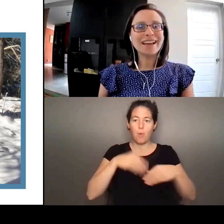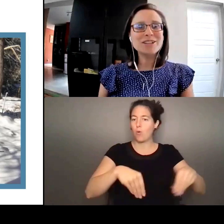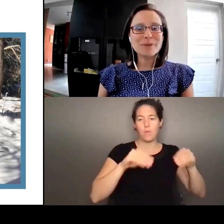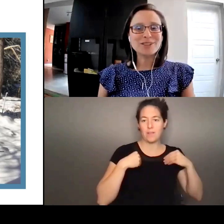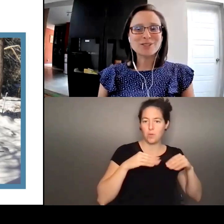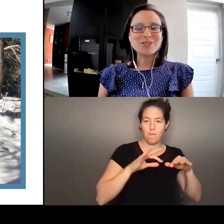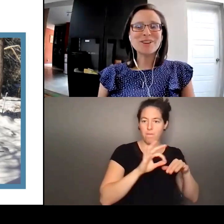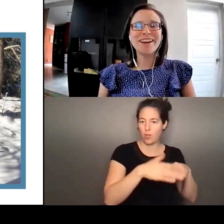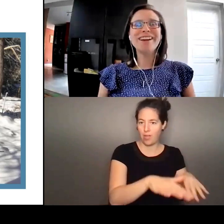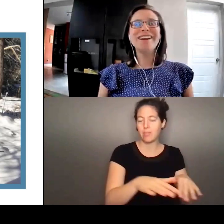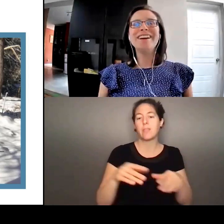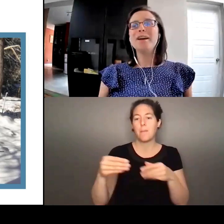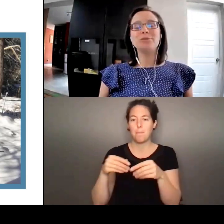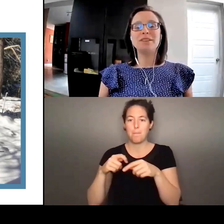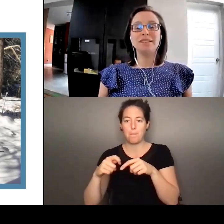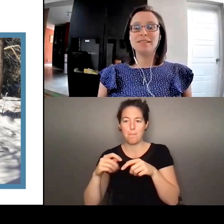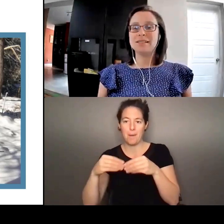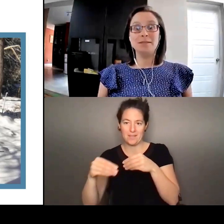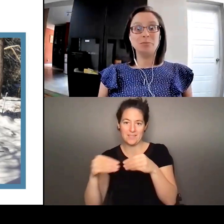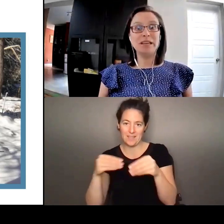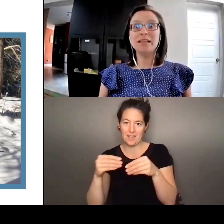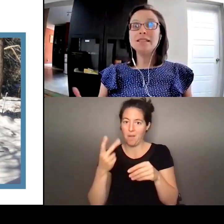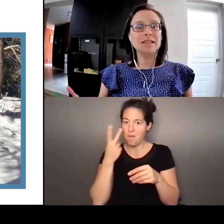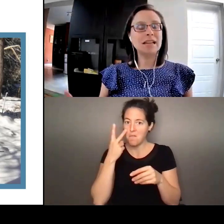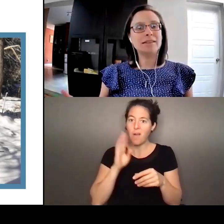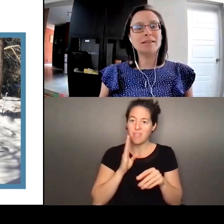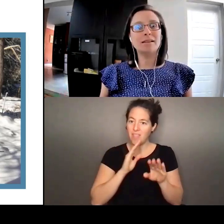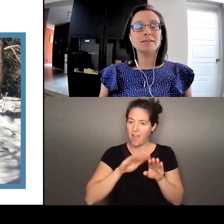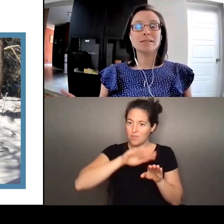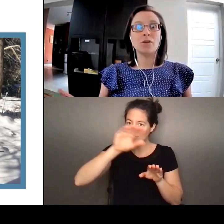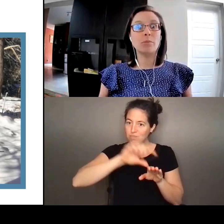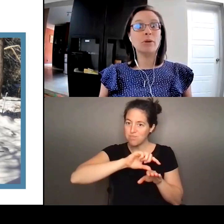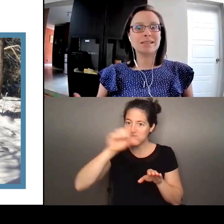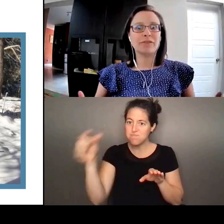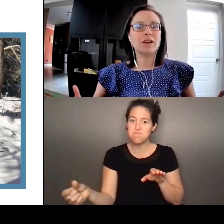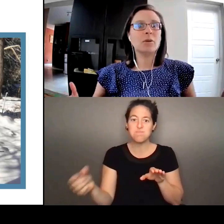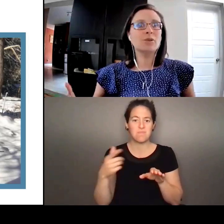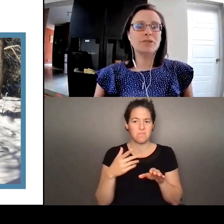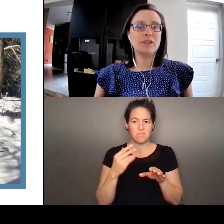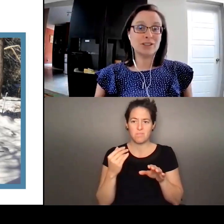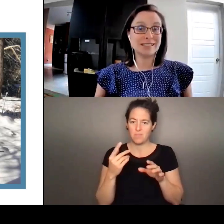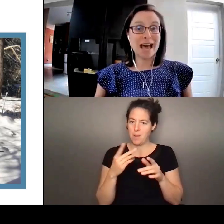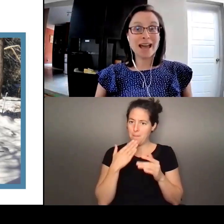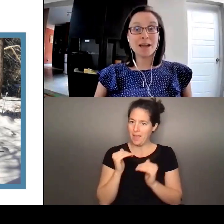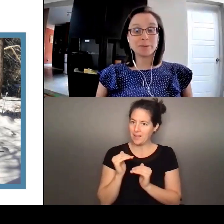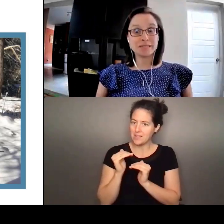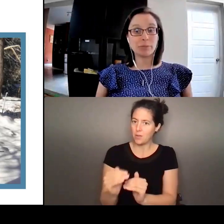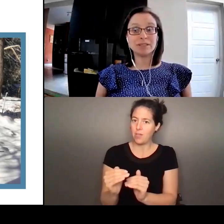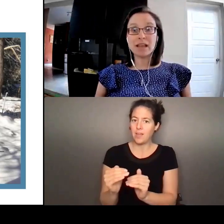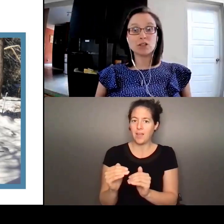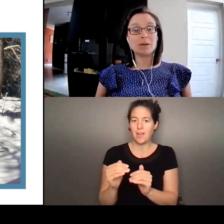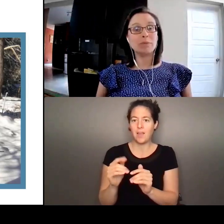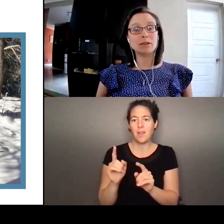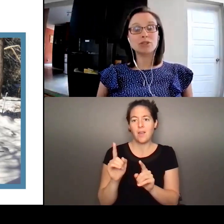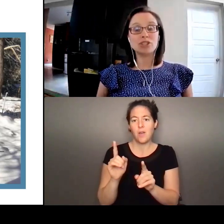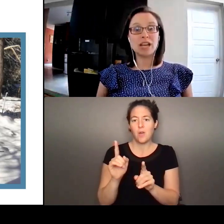de neige par-dessus. Puis c'est bien isolé là-dedans. Ça fait comme un effet de serre, puis ça